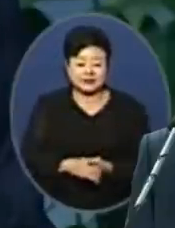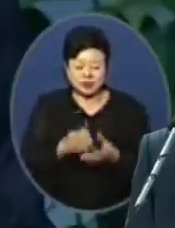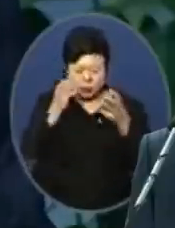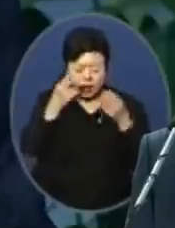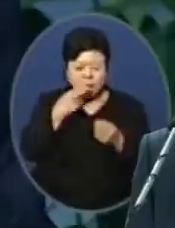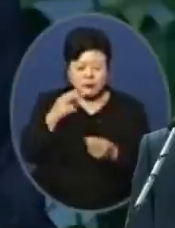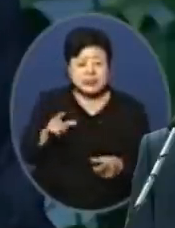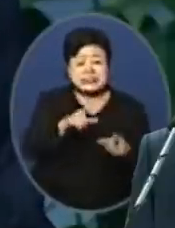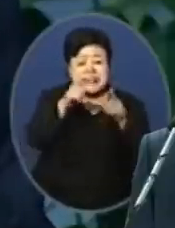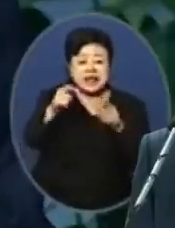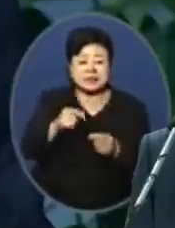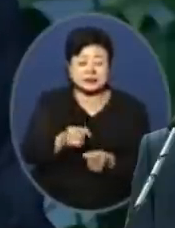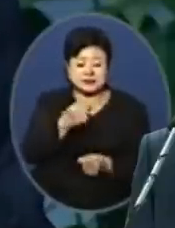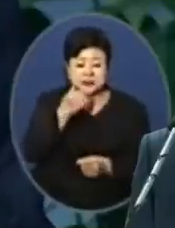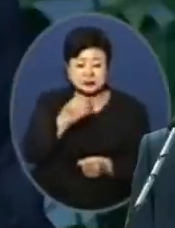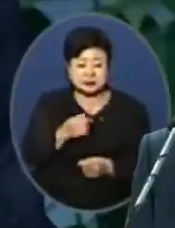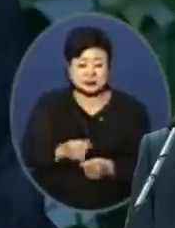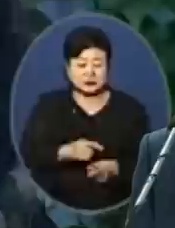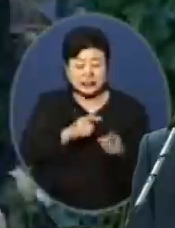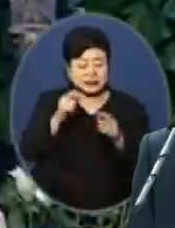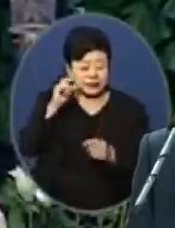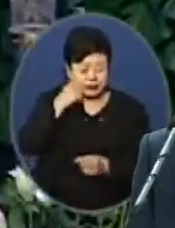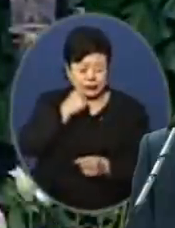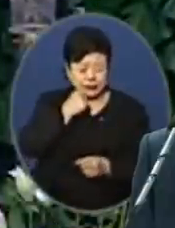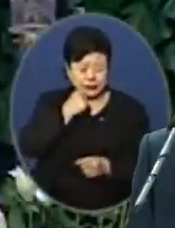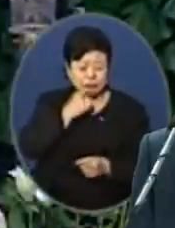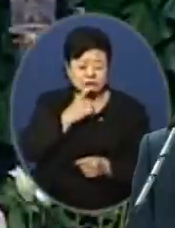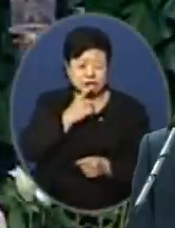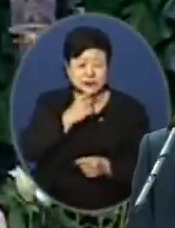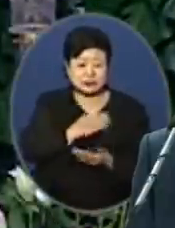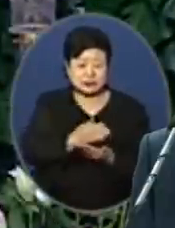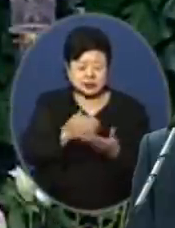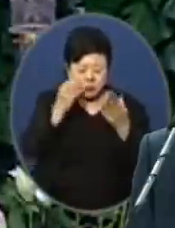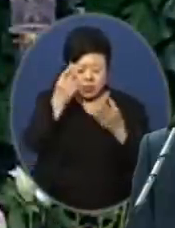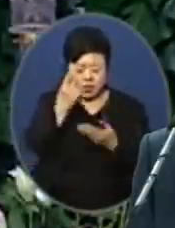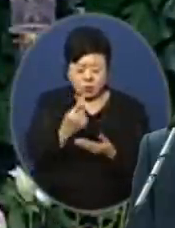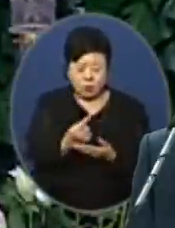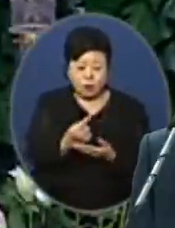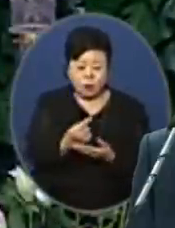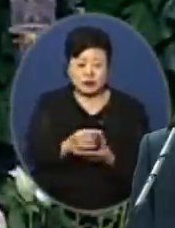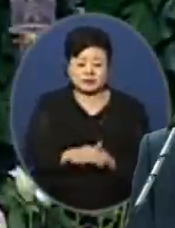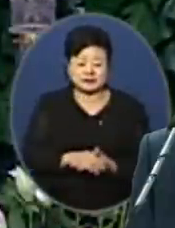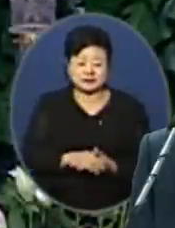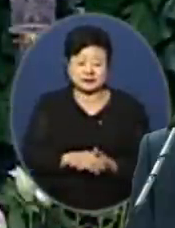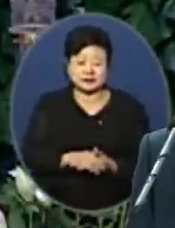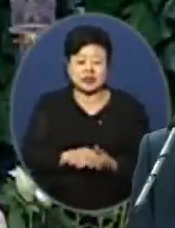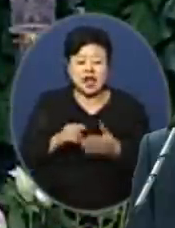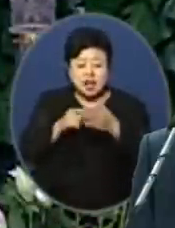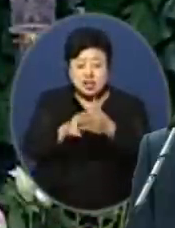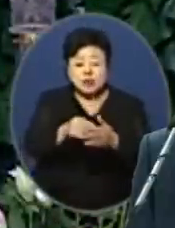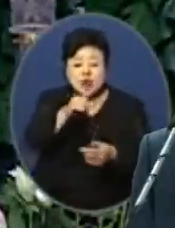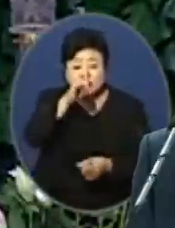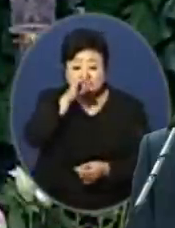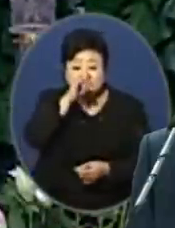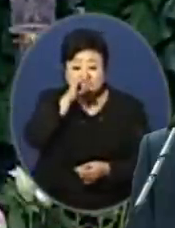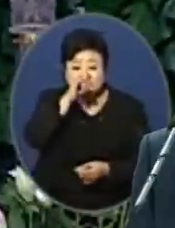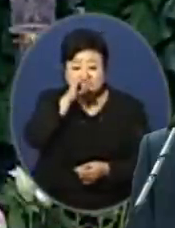없는 삶을 살 수는 없습니다. 오직 온갖 고난이 다가와임에도 불구하고 이것을 극복할 수